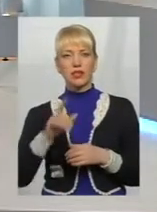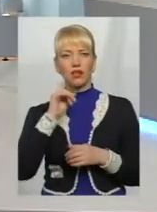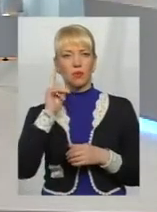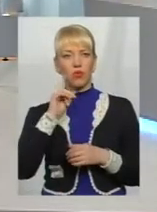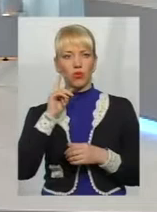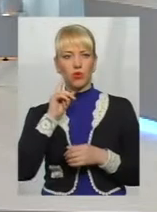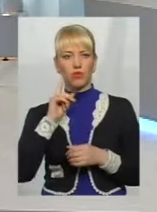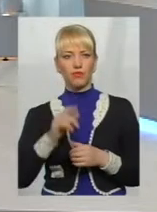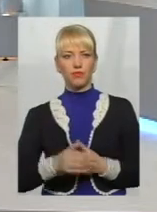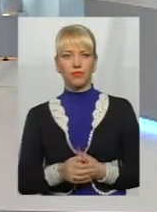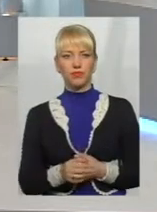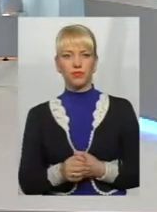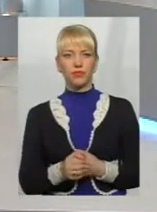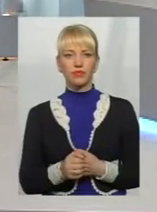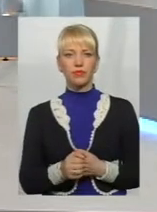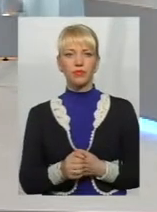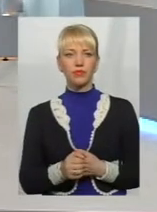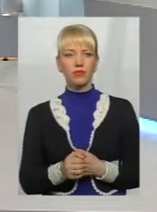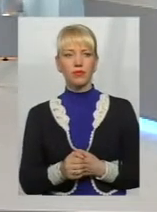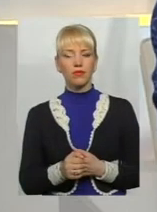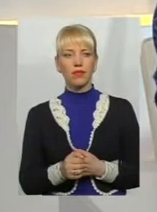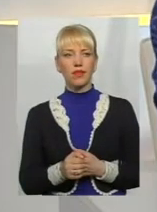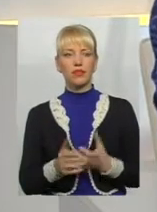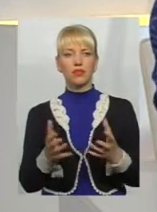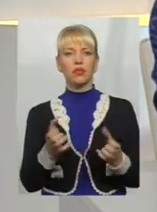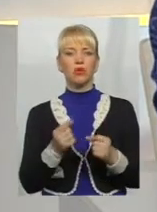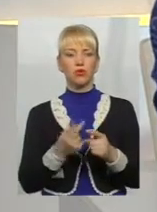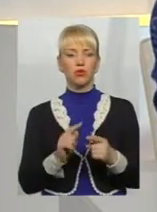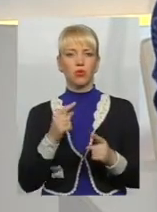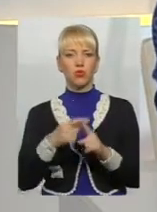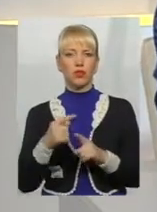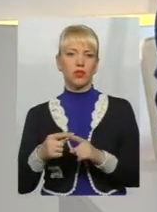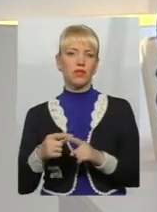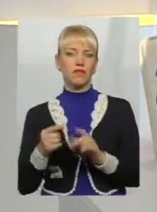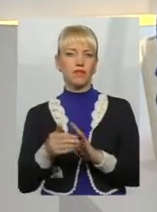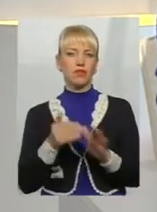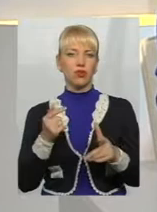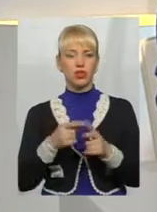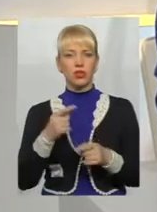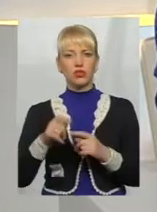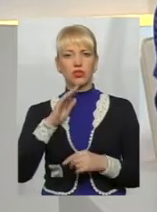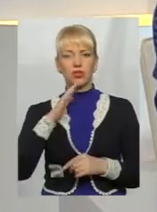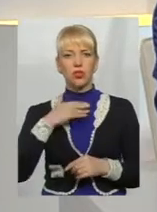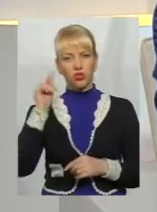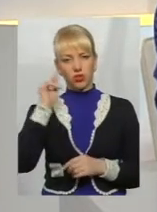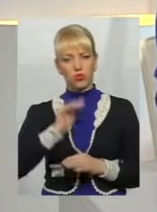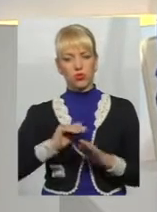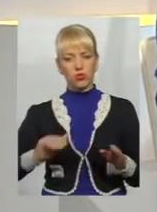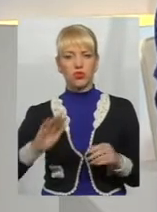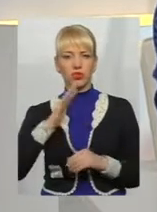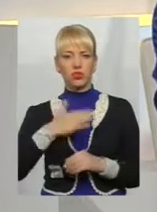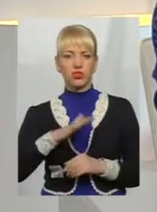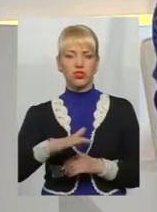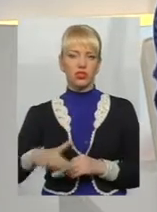молоді отримує той позитивний відгук? чи наші учні, наші